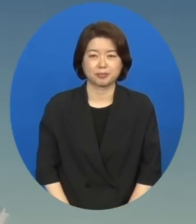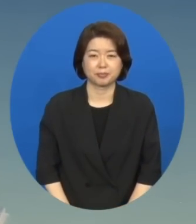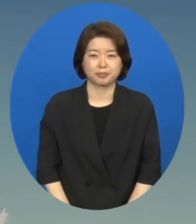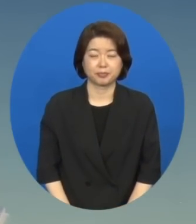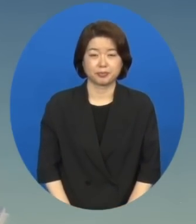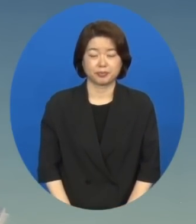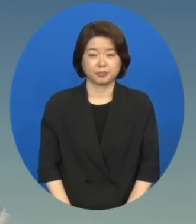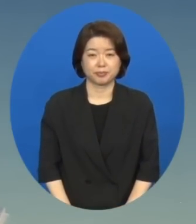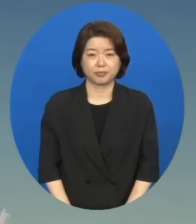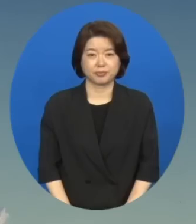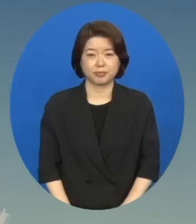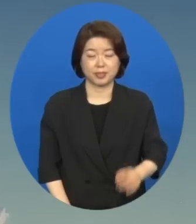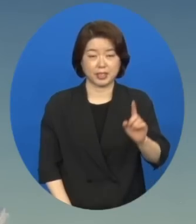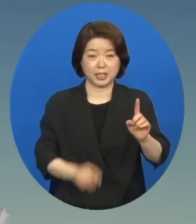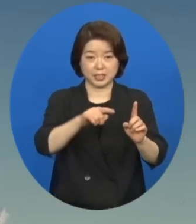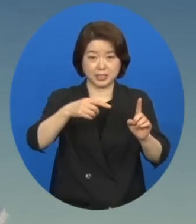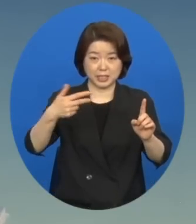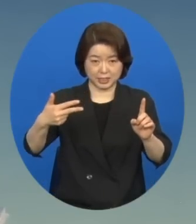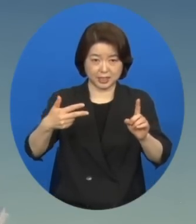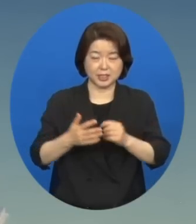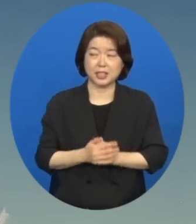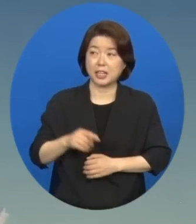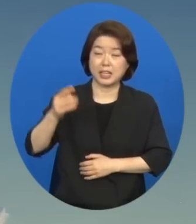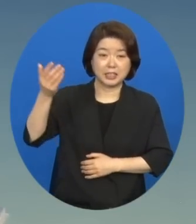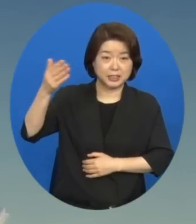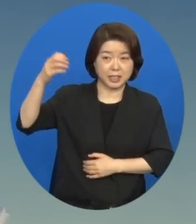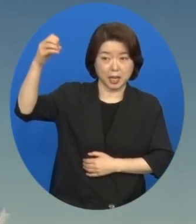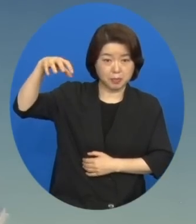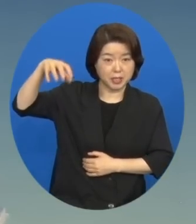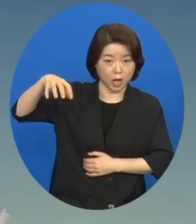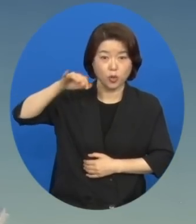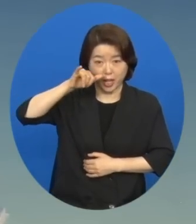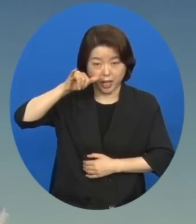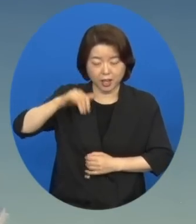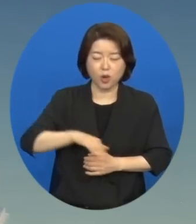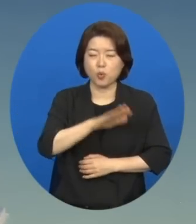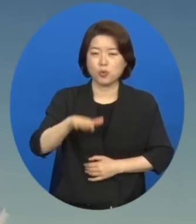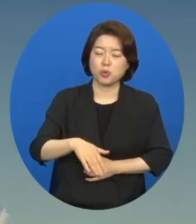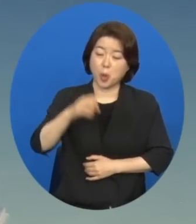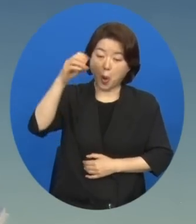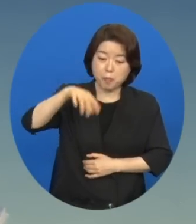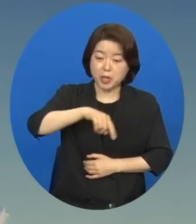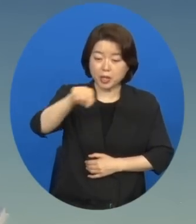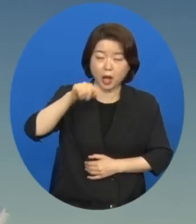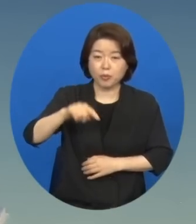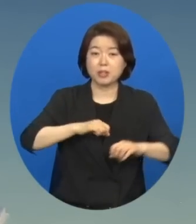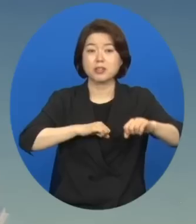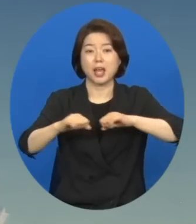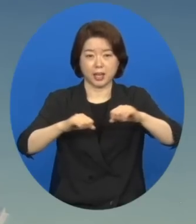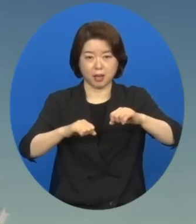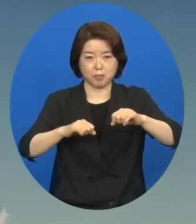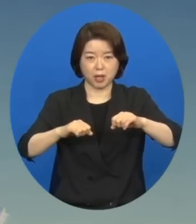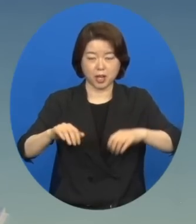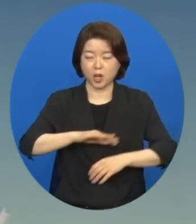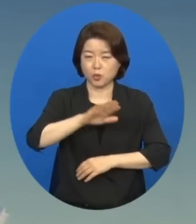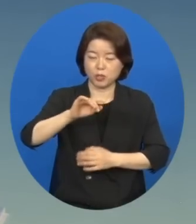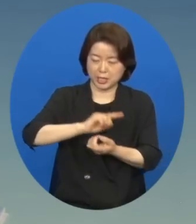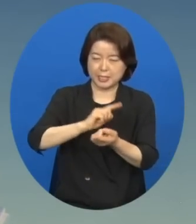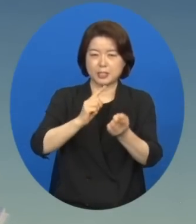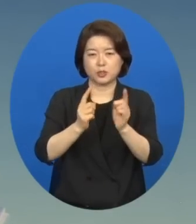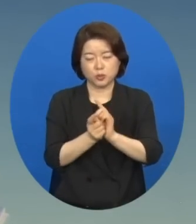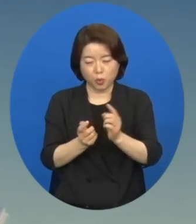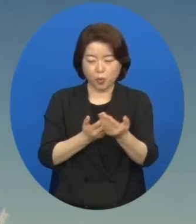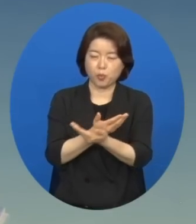7절 말씀에 그가 빛 가운데 계신 것 같이 우리도 빛 가운데 행하면 그 다음에 우리가